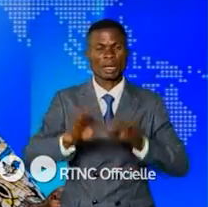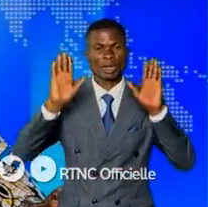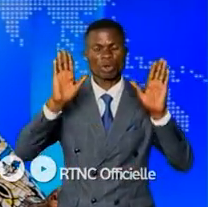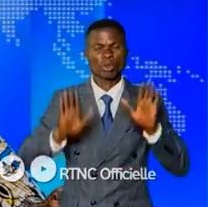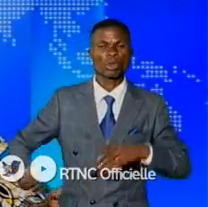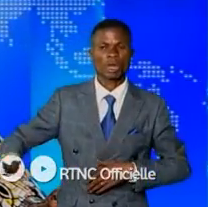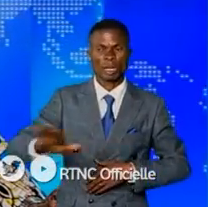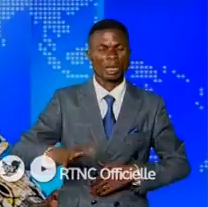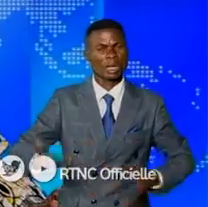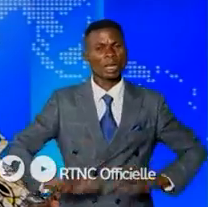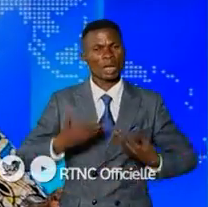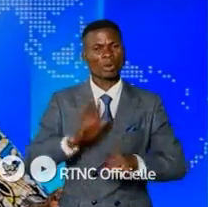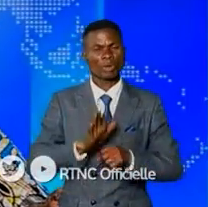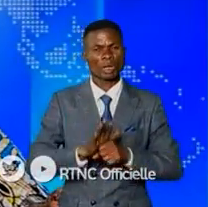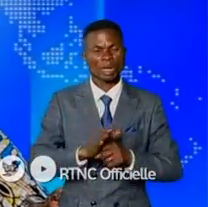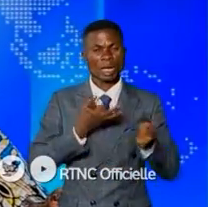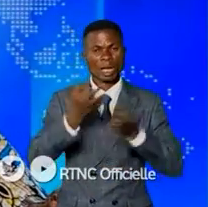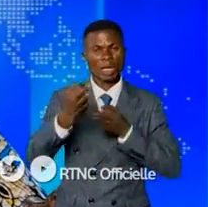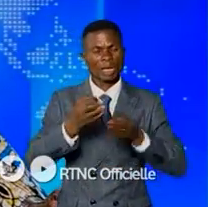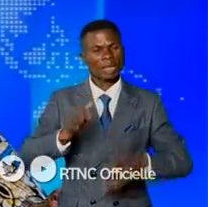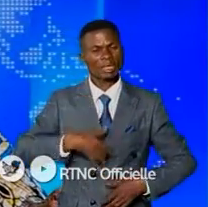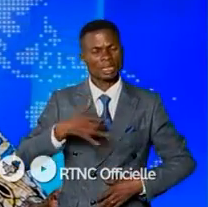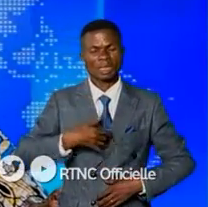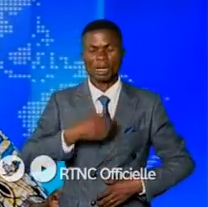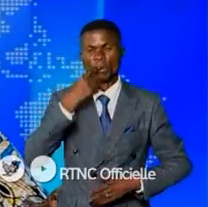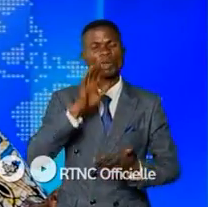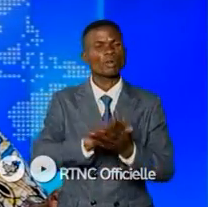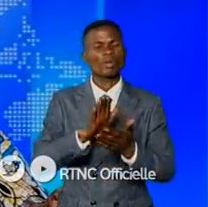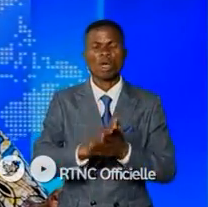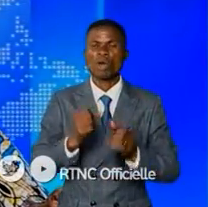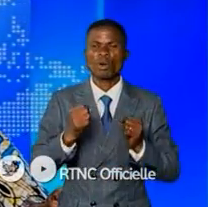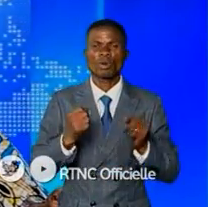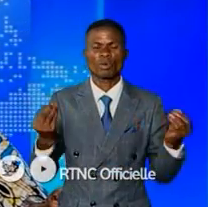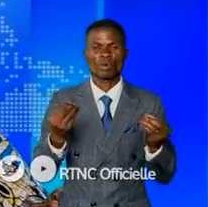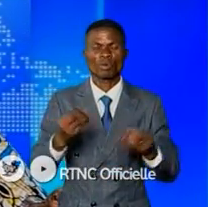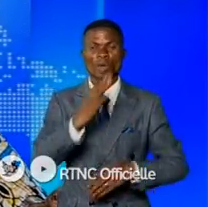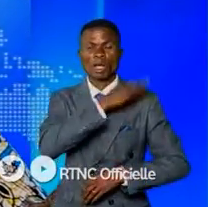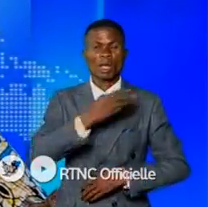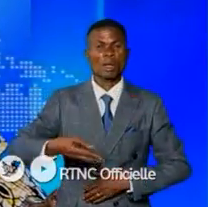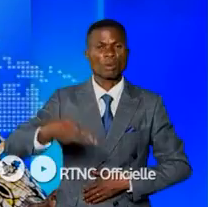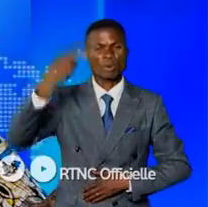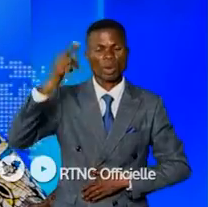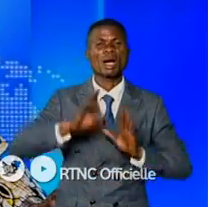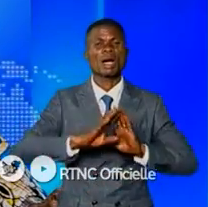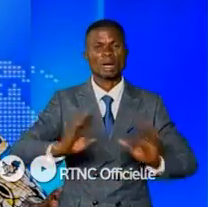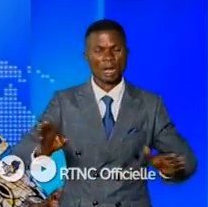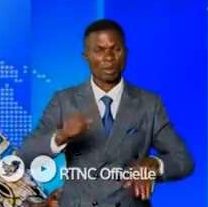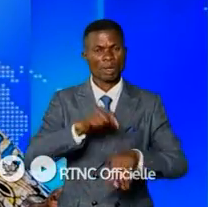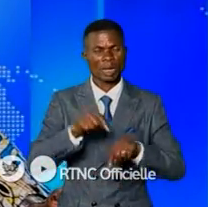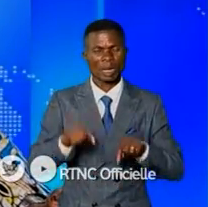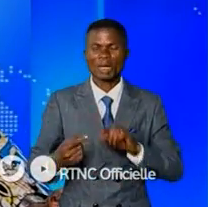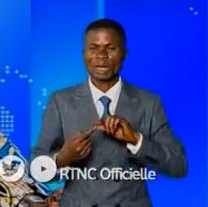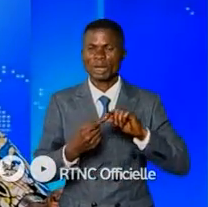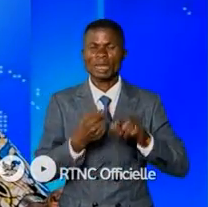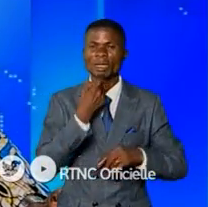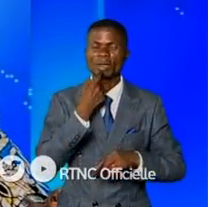avons le réel plaisir de vous exprimer nos sincères félicitations pour votre élévation digne et méritée en ce moment particulier